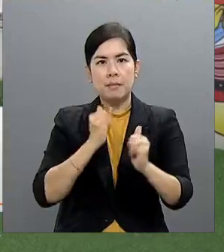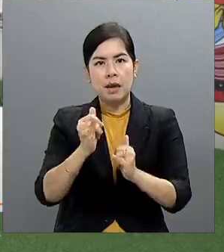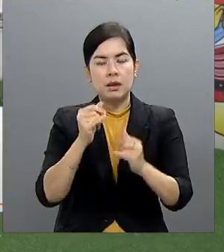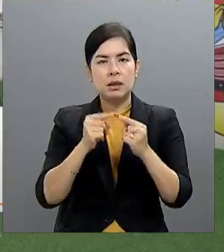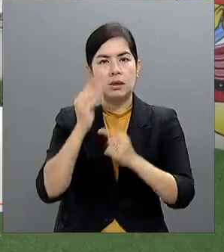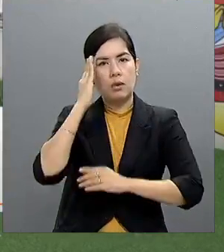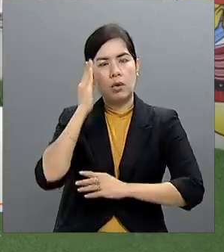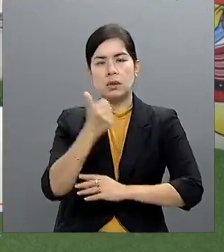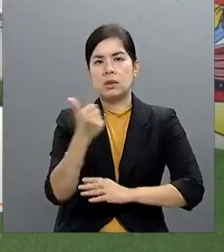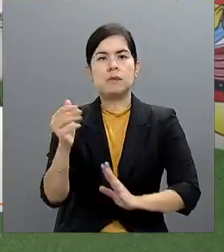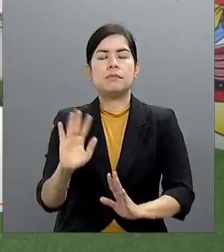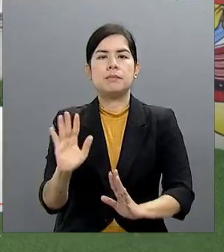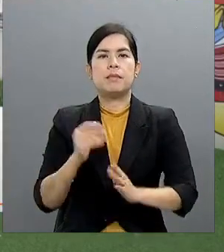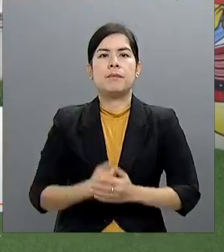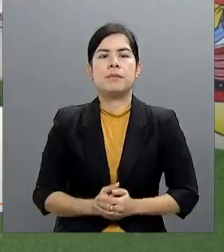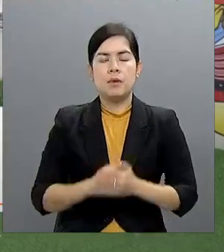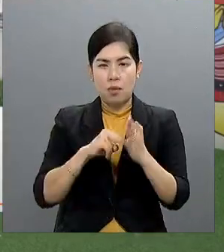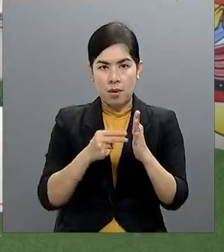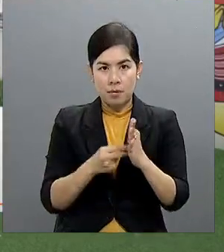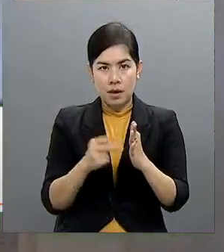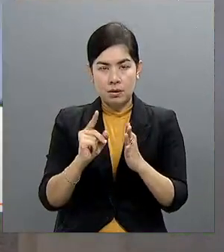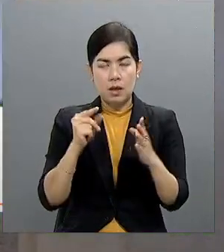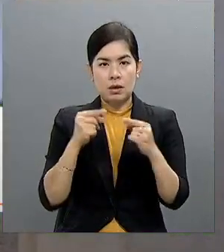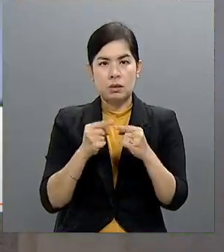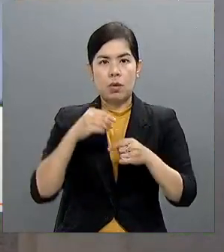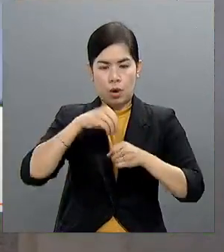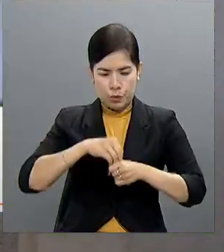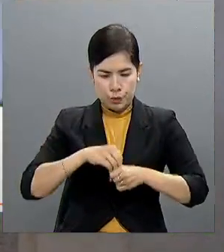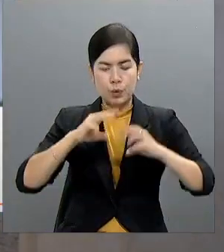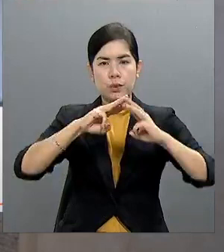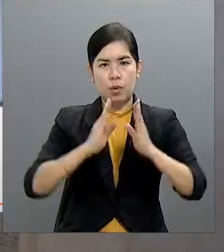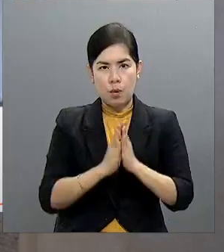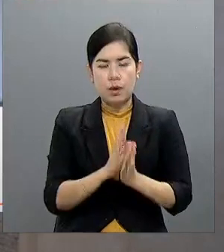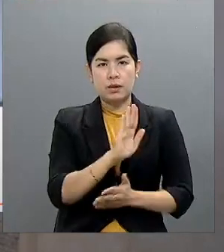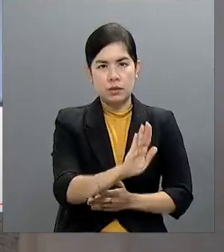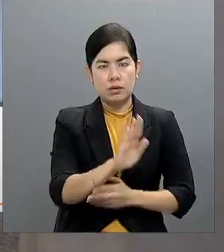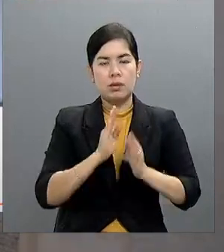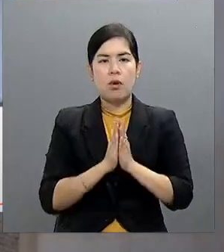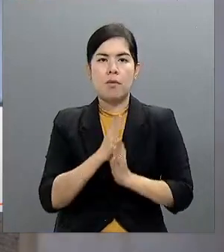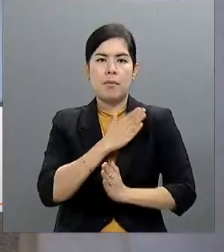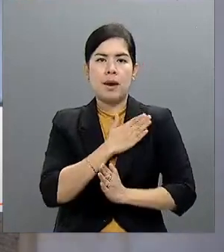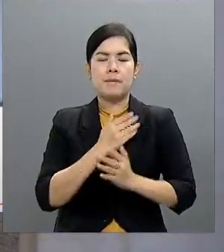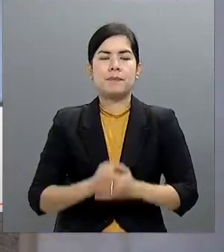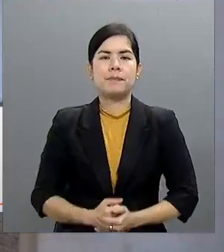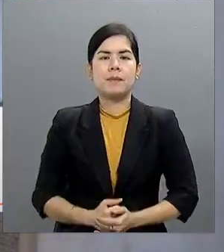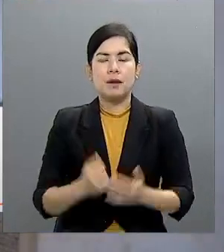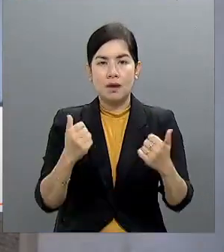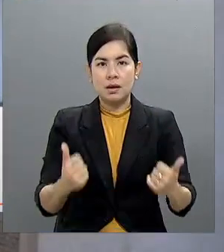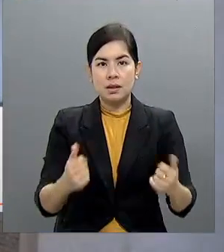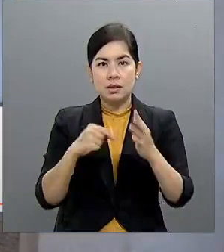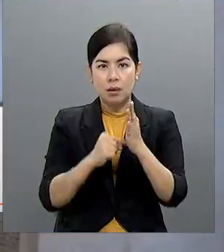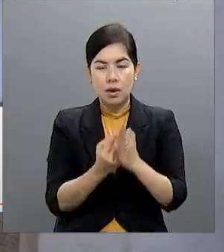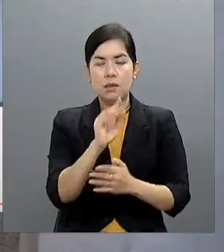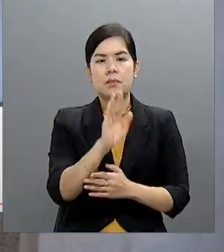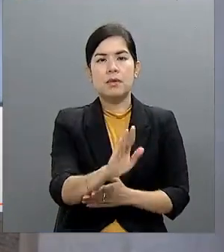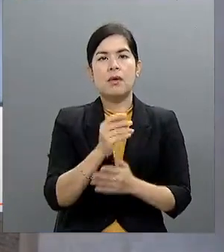ยทั่วไปก็จะเรียกกันว่าการจำพรรษานั่นเองนะคะสำหรับช่วงนี้เป็นช่วงเทศกาลเข้าพรรษาก็มีญาติโย